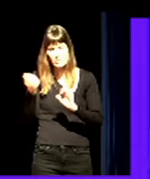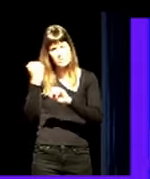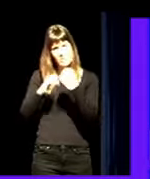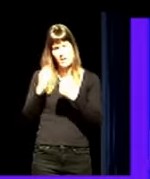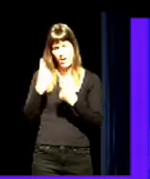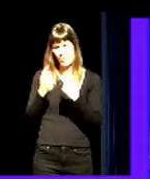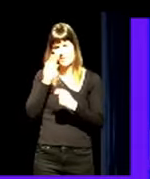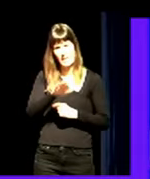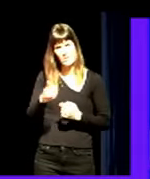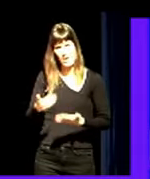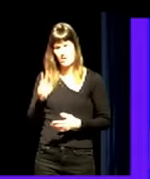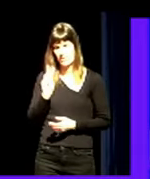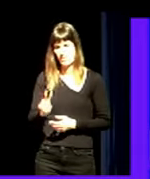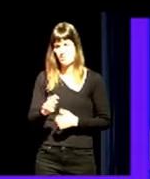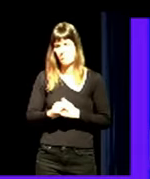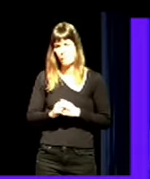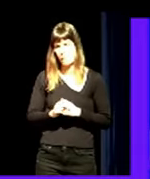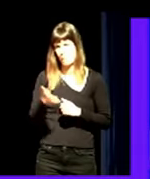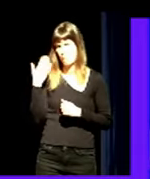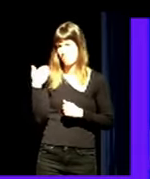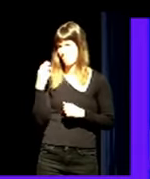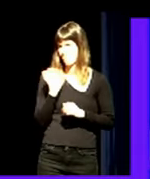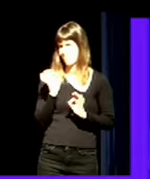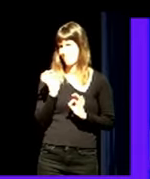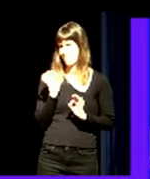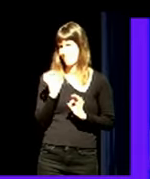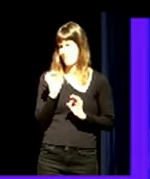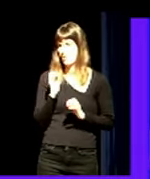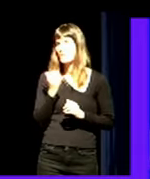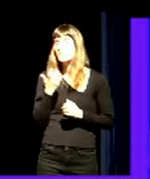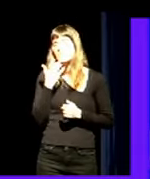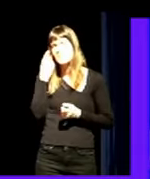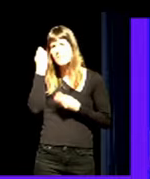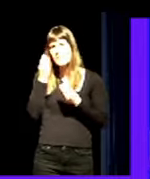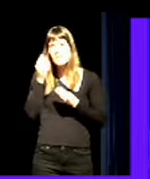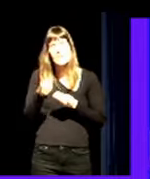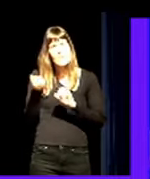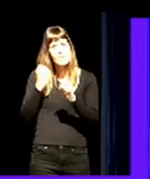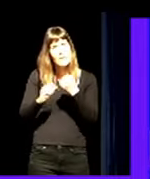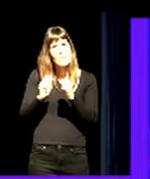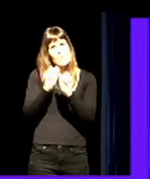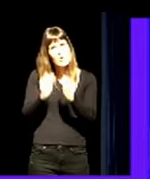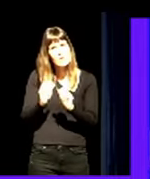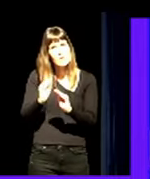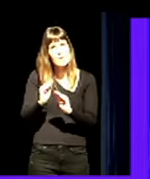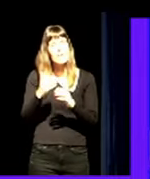dugu. Bai, hori nire baita egiten ega, ez da, adibidez, nola planteatzen nuen edo nola konfrontatzen dituen, adibidez, nire